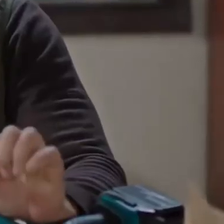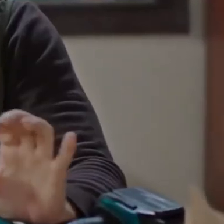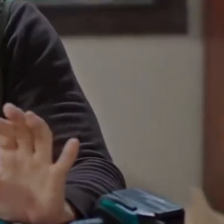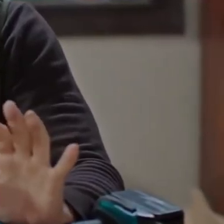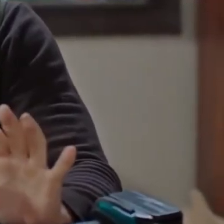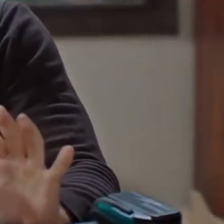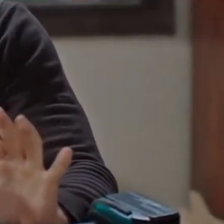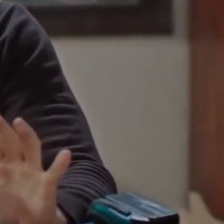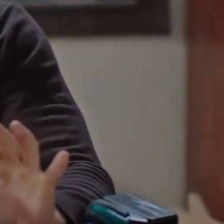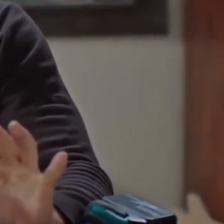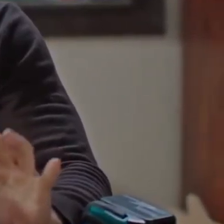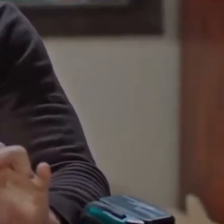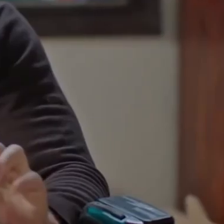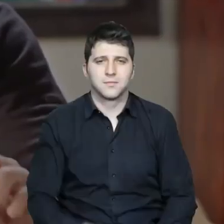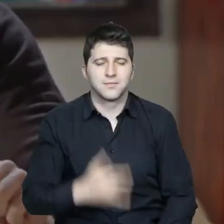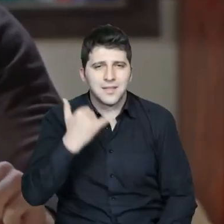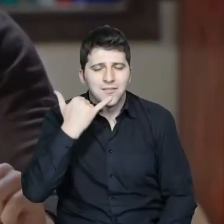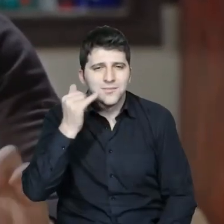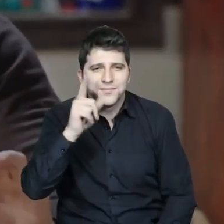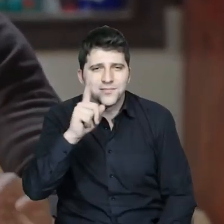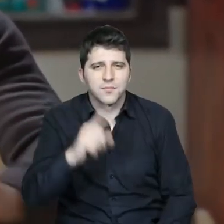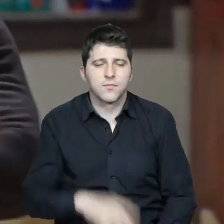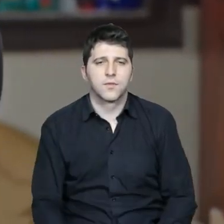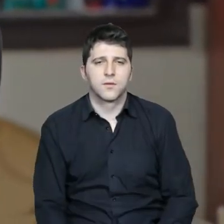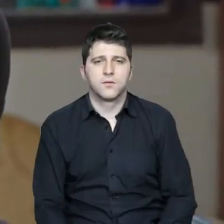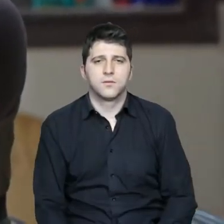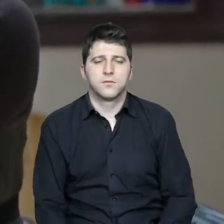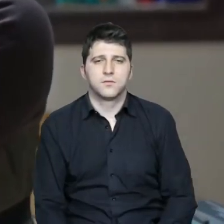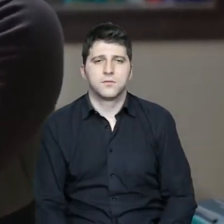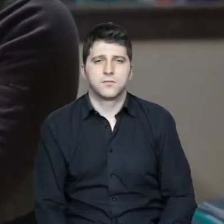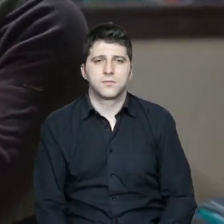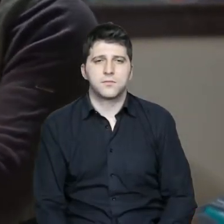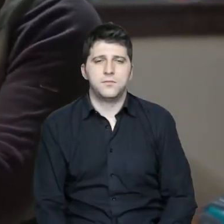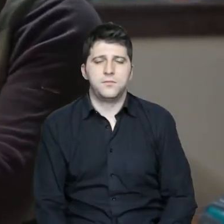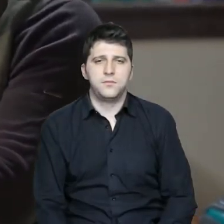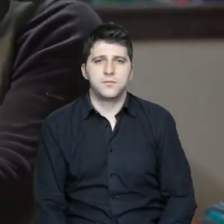Yapamayıp bıraktı. Zorlanan elini açıp kapatıyor.